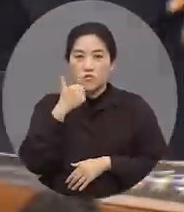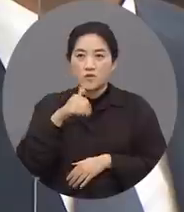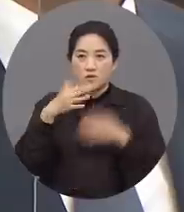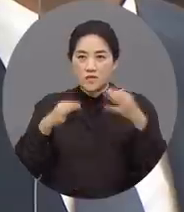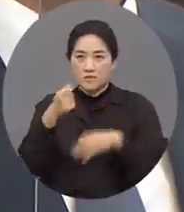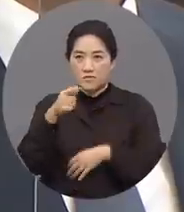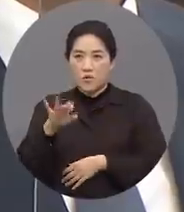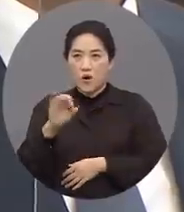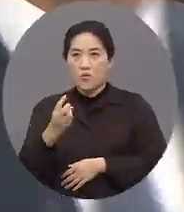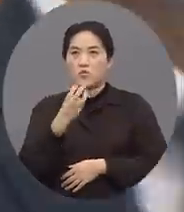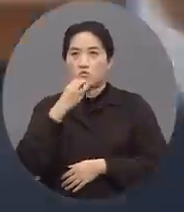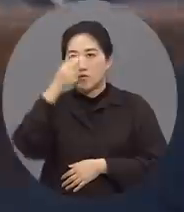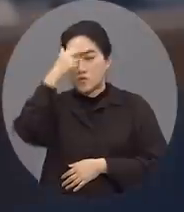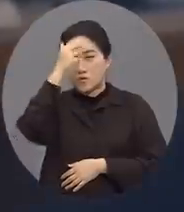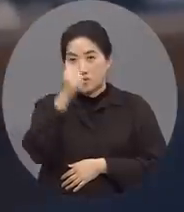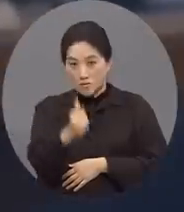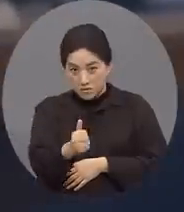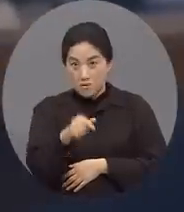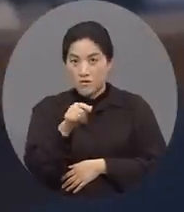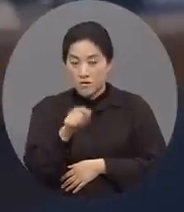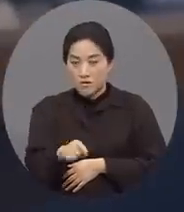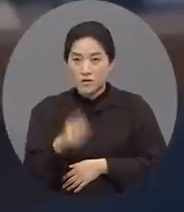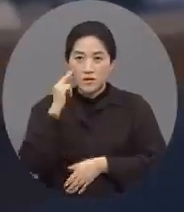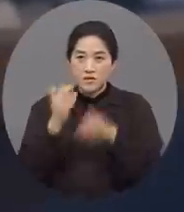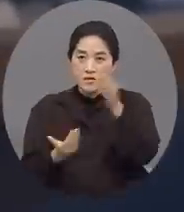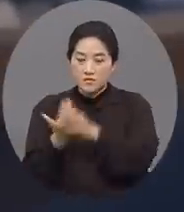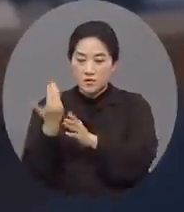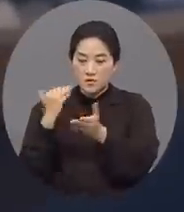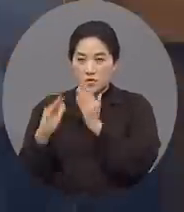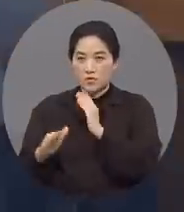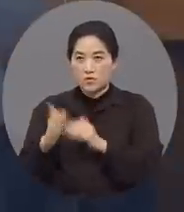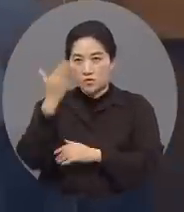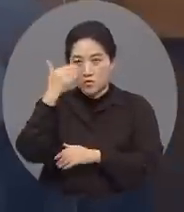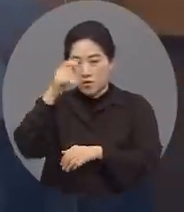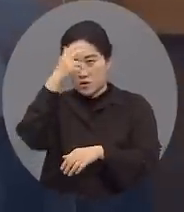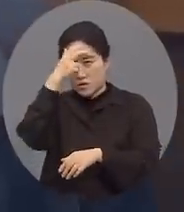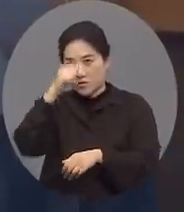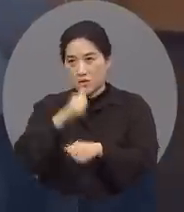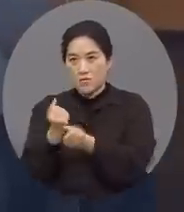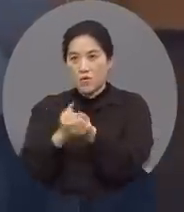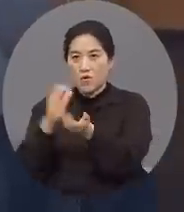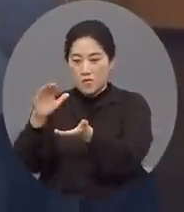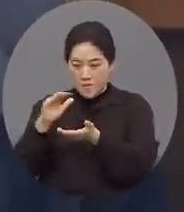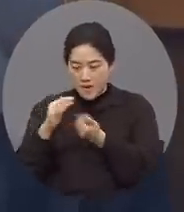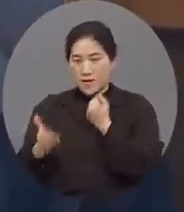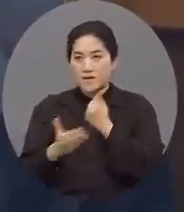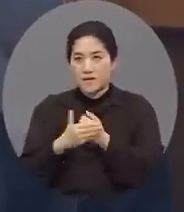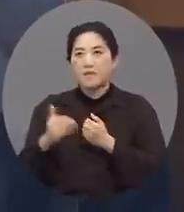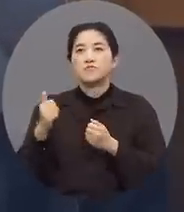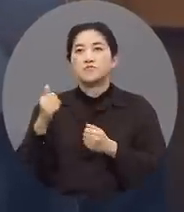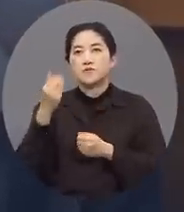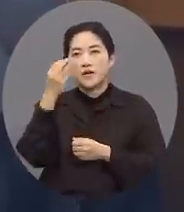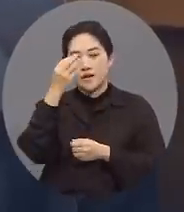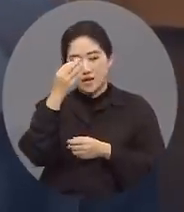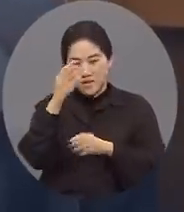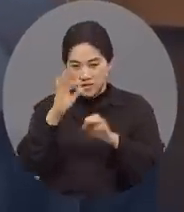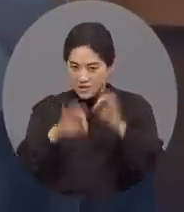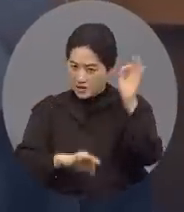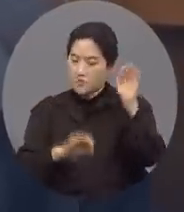서울경찰청장이 됐습니다. 그나마도 참사 전후로 용산경찰서에서 보고를 받은 만큼 과실이